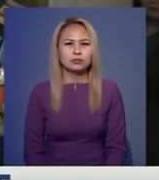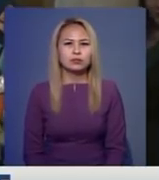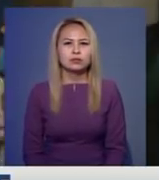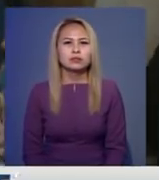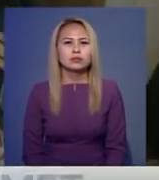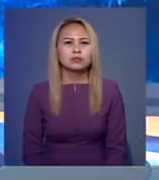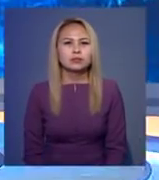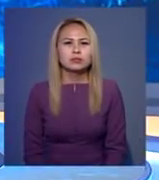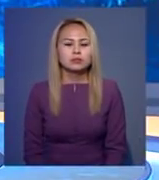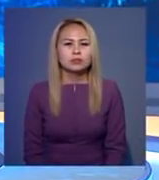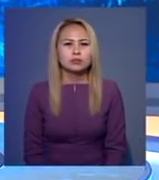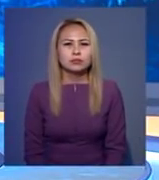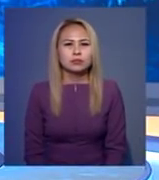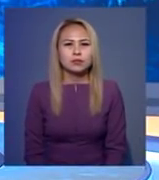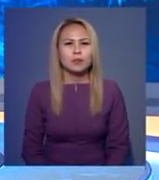Павлодардан.